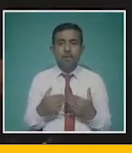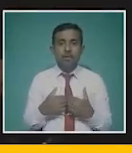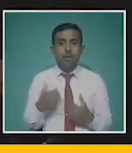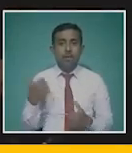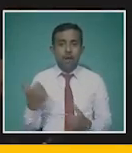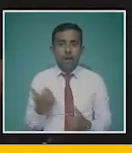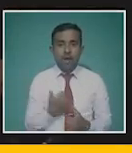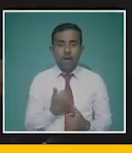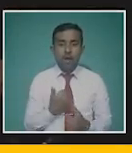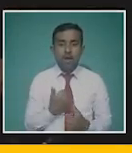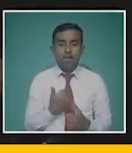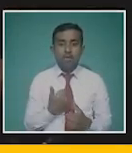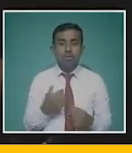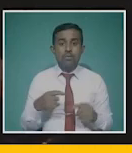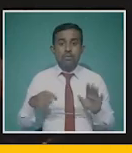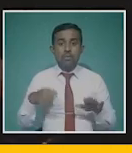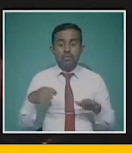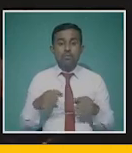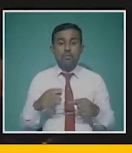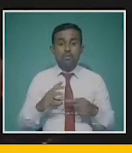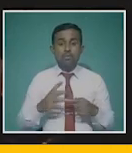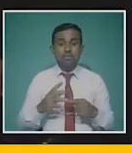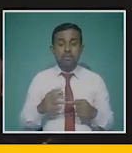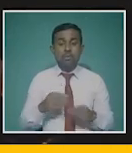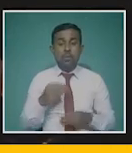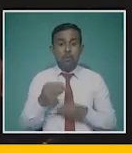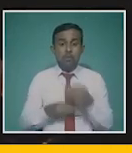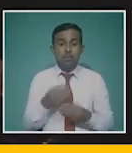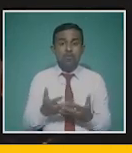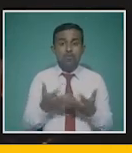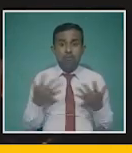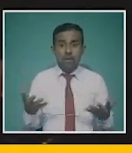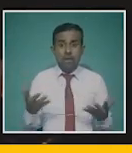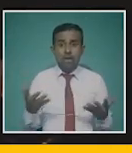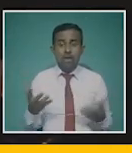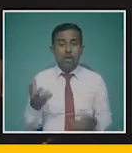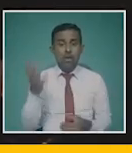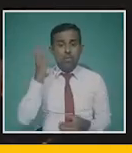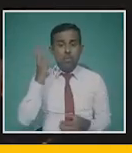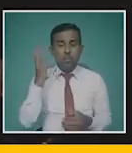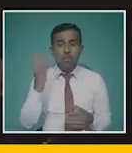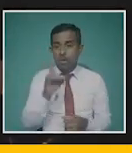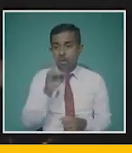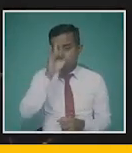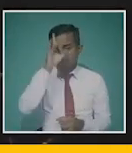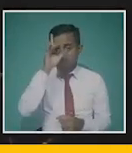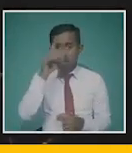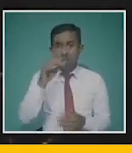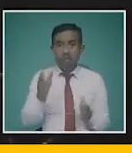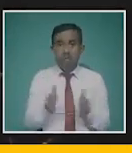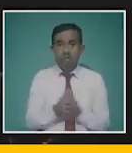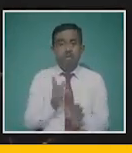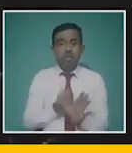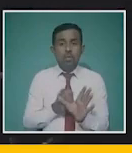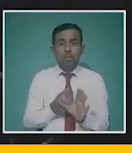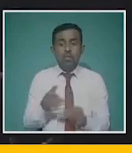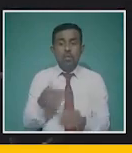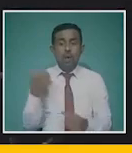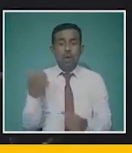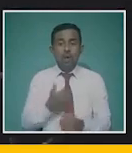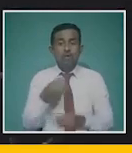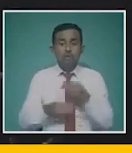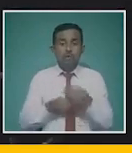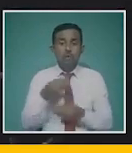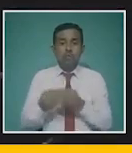සුදුපාට BMW රථයේ මේ හැමතැනම ගිහින් දිස්ත්‍රික් මට්ටමින් පාටි දැම්මා. කල්තියාම ඒ පාටියට නමකුත්